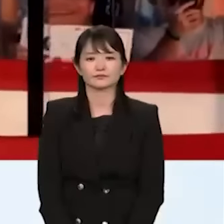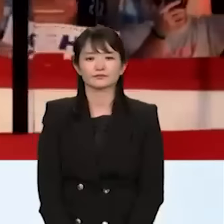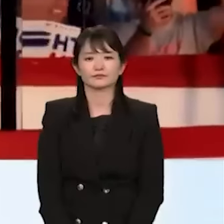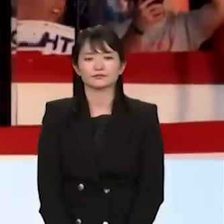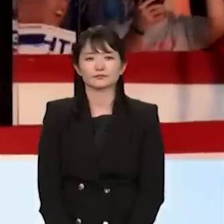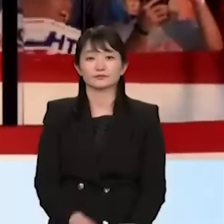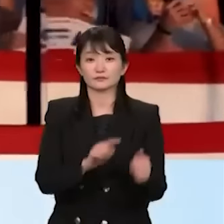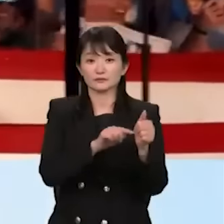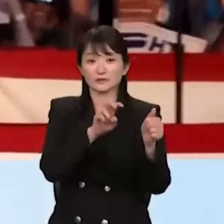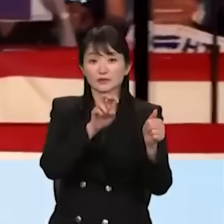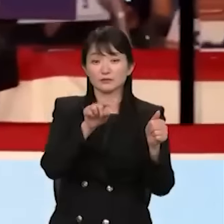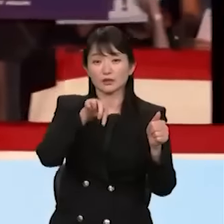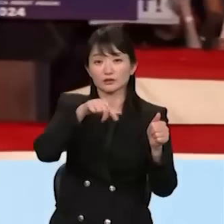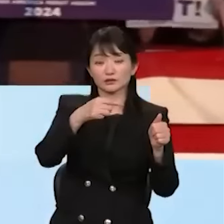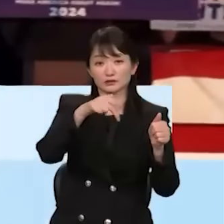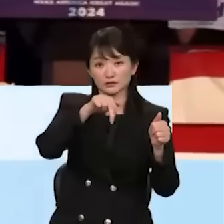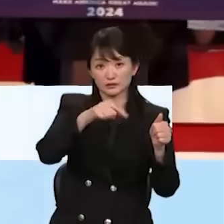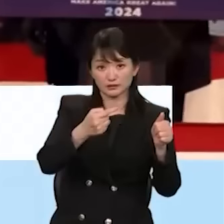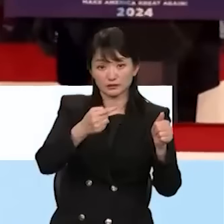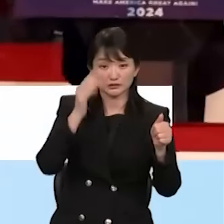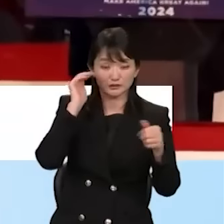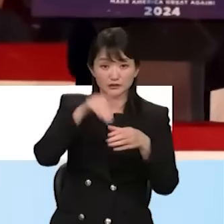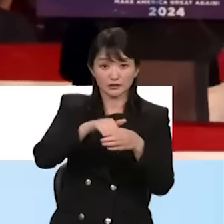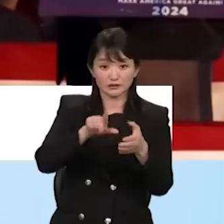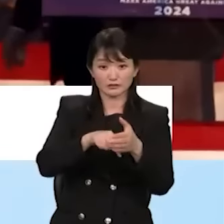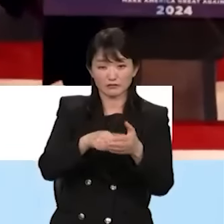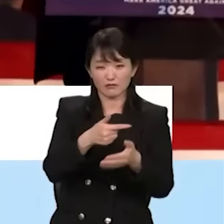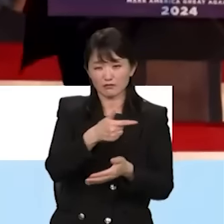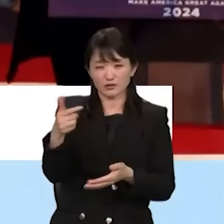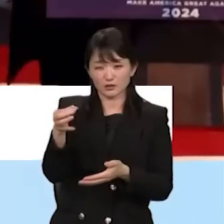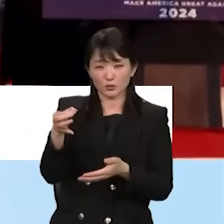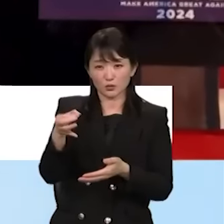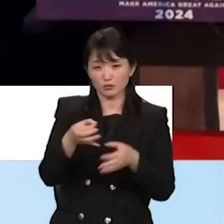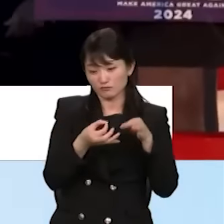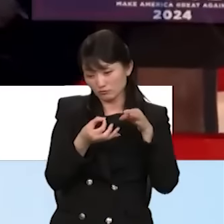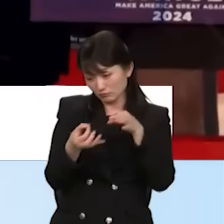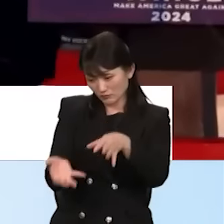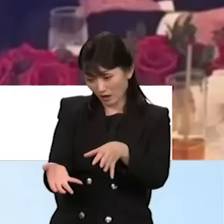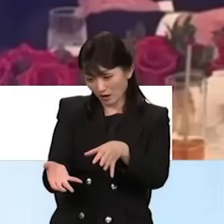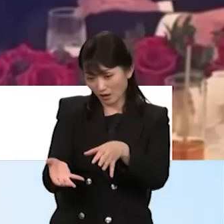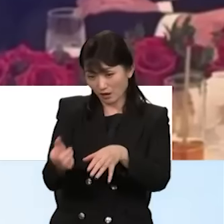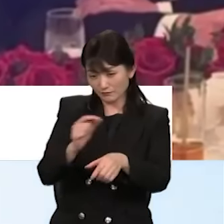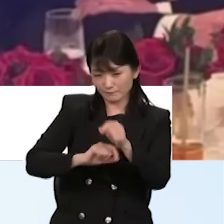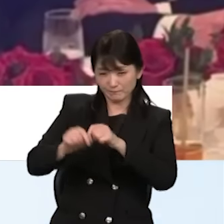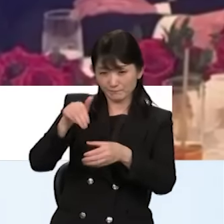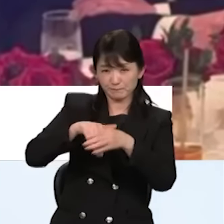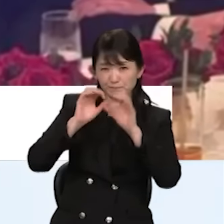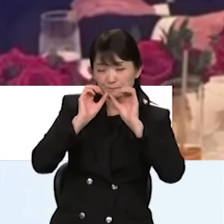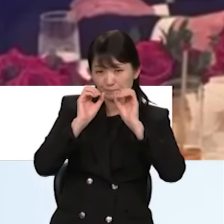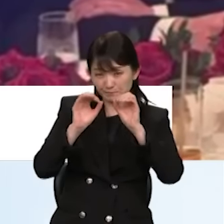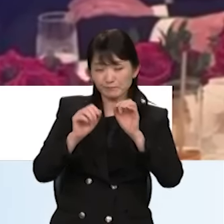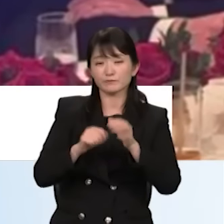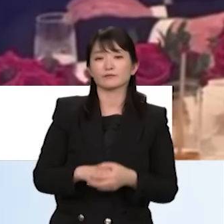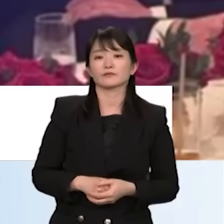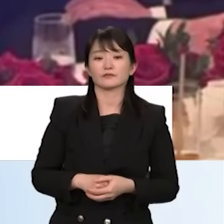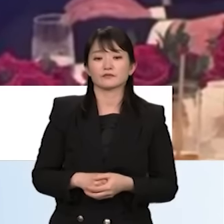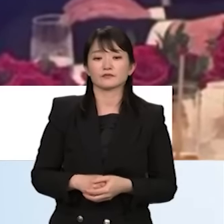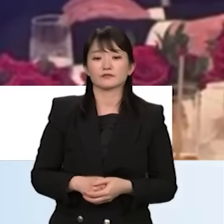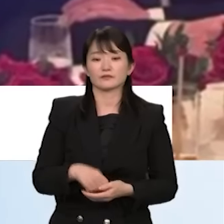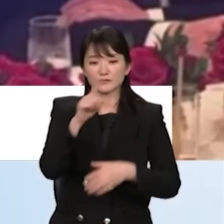일론 머스크 테슬라 CEO는 대선 과정에서 거액을 기부하면서 적극적으로 선거운동을 펼쳤는데 정부